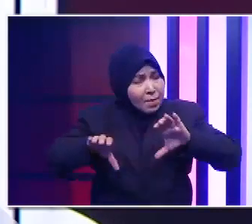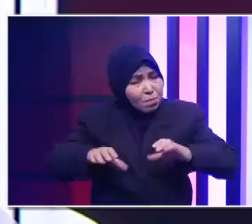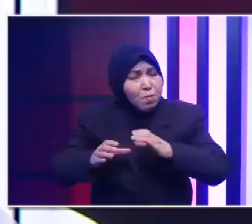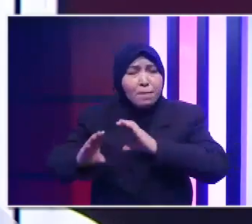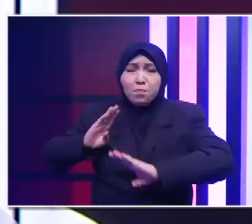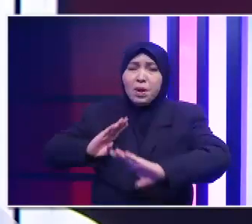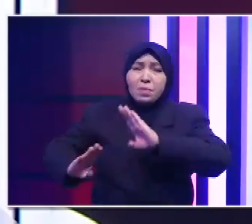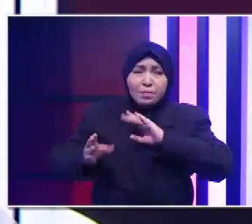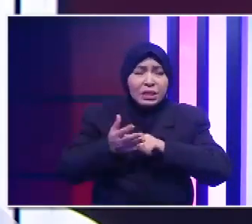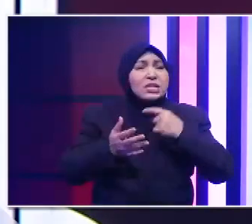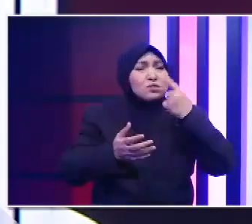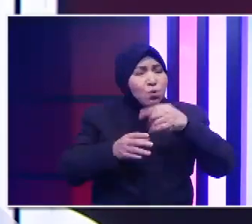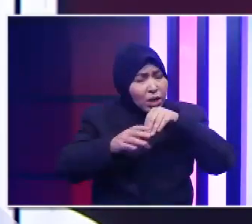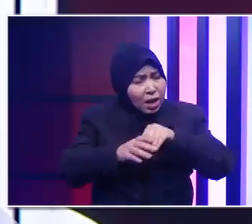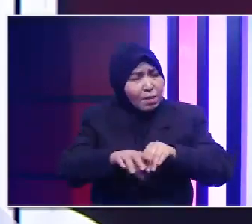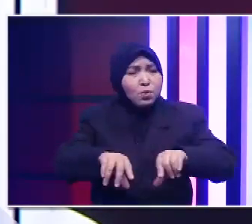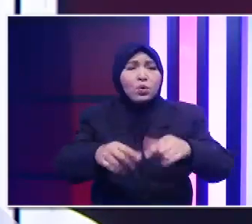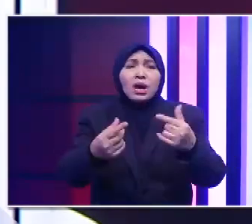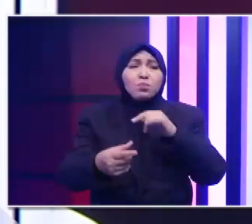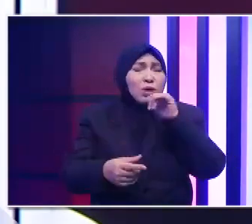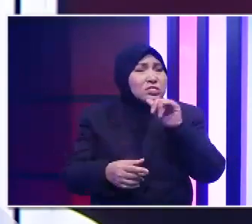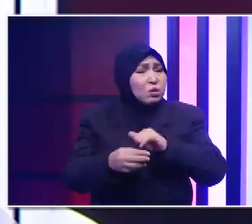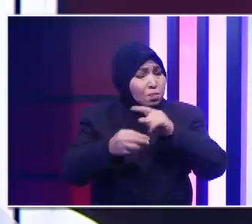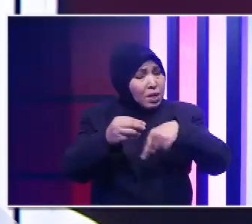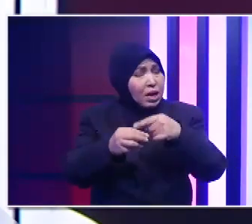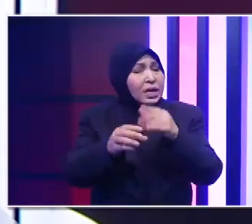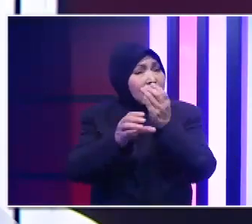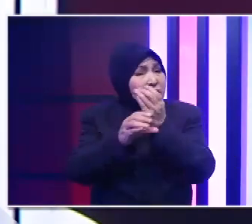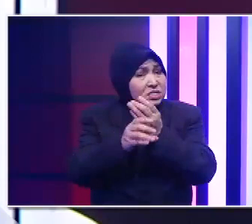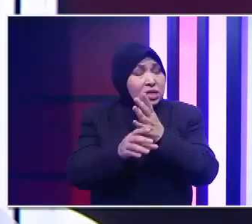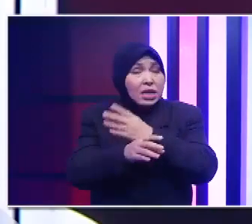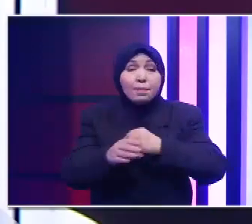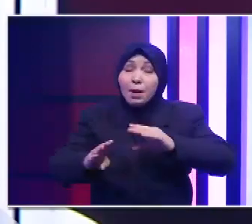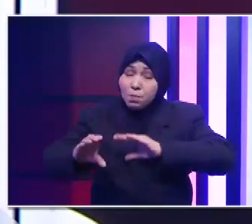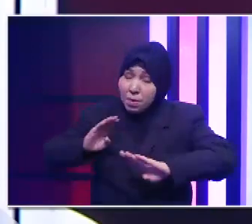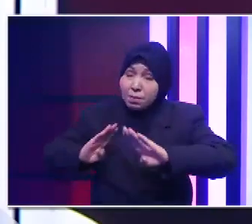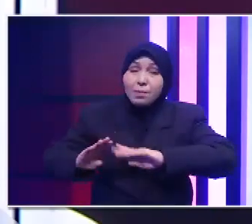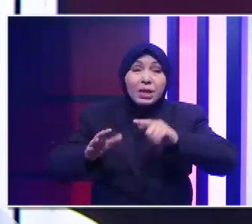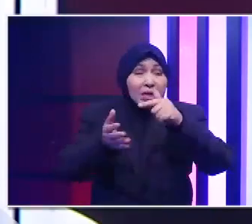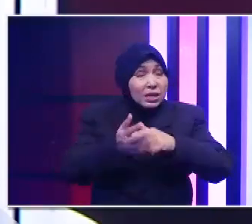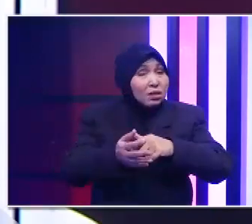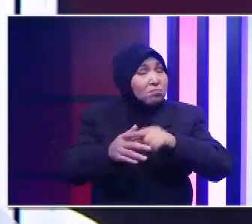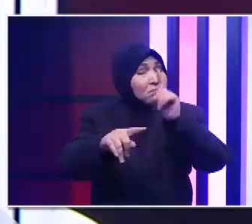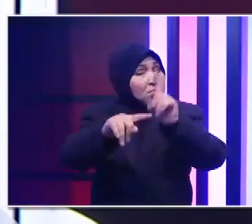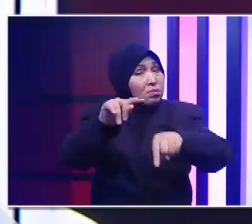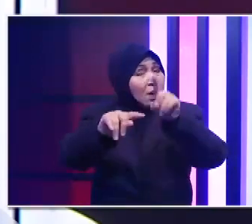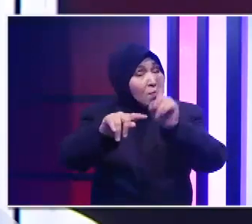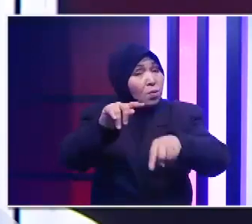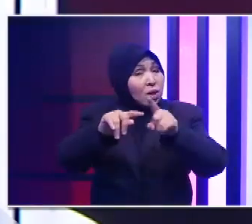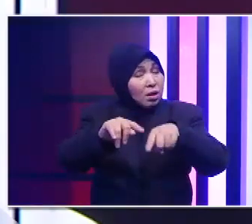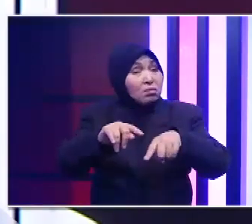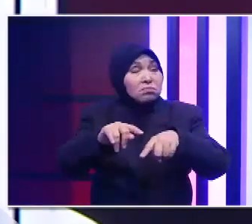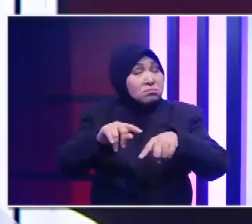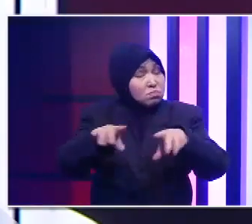ini disebutkan di dalam Alquran mousse diri bukanlah satu benih yang kecil ah bahkan perbuatan ini juga di dalam dilarang di dalam hadits Nabi